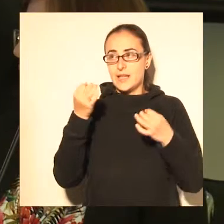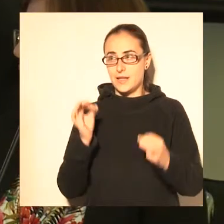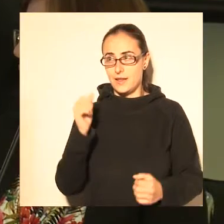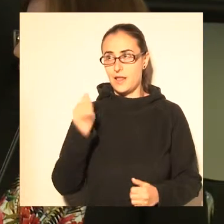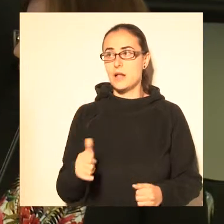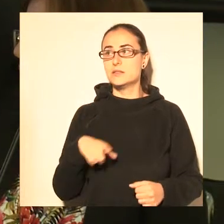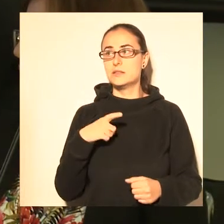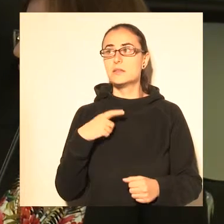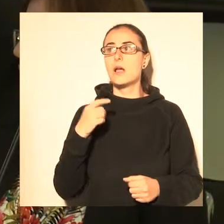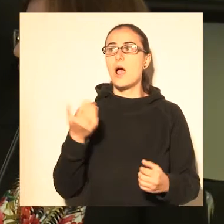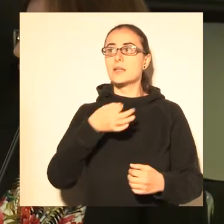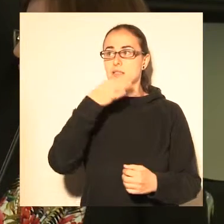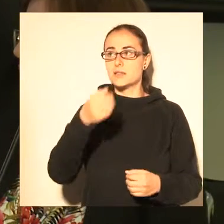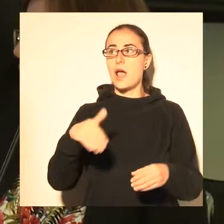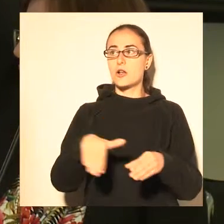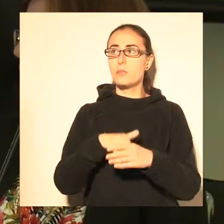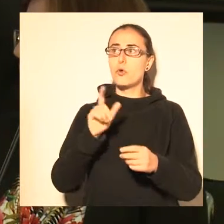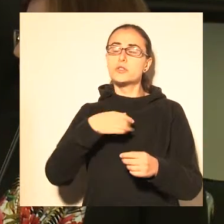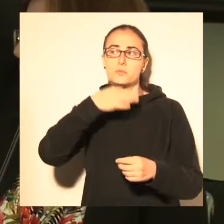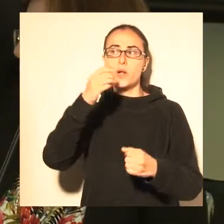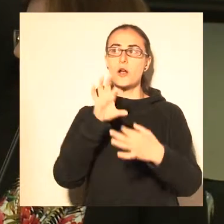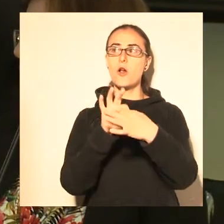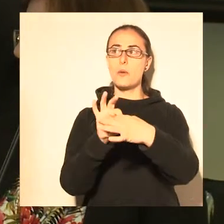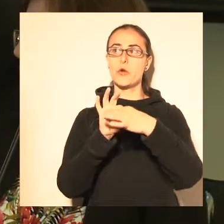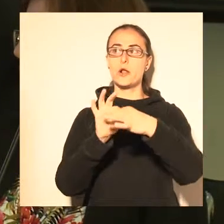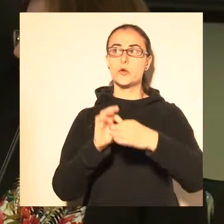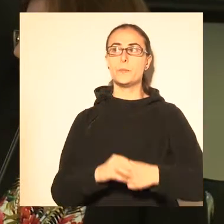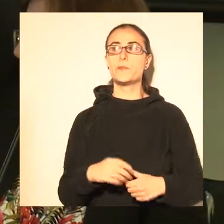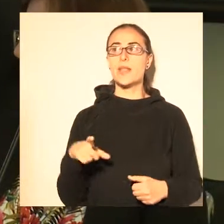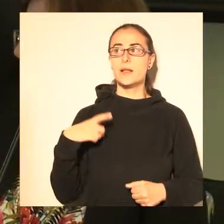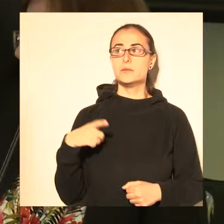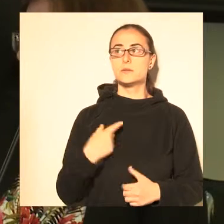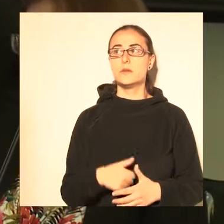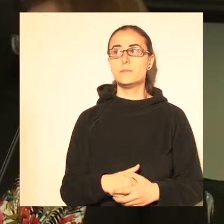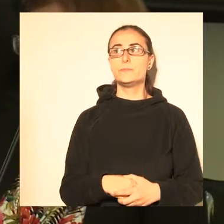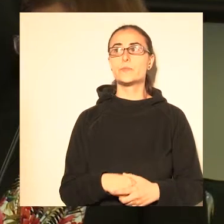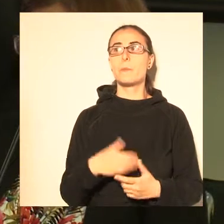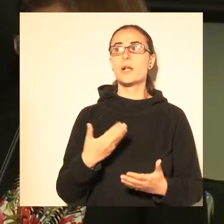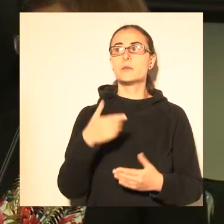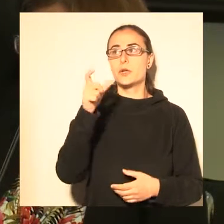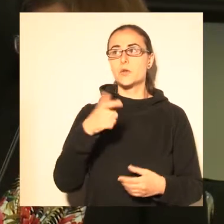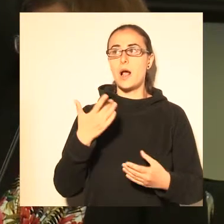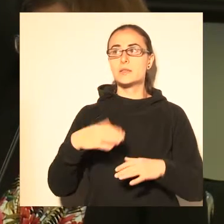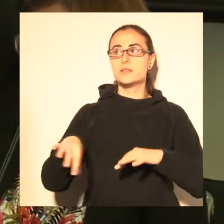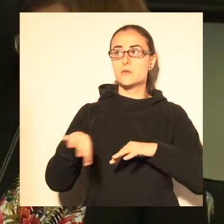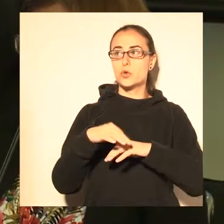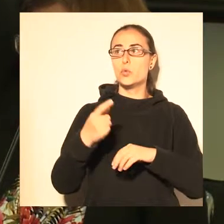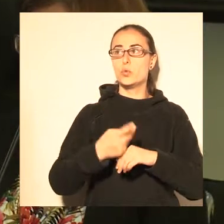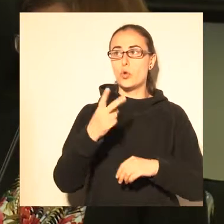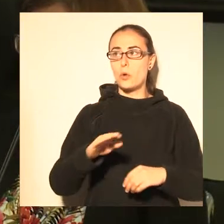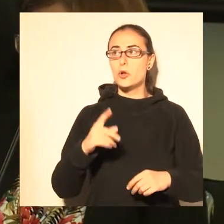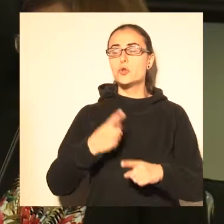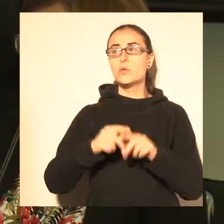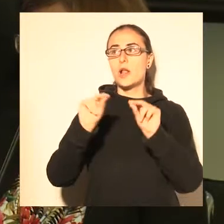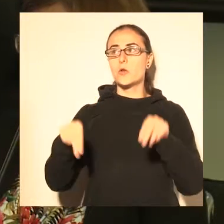ideal nici mă deranjează să i zică angajat i aș spune colaborator este persoana căsătorită cu